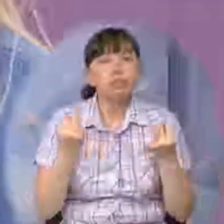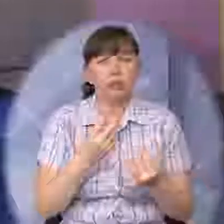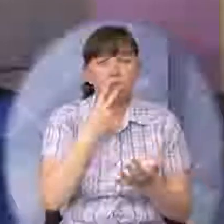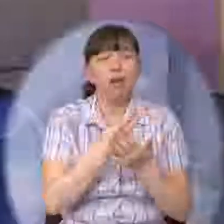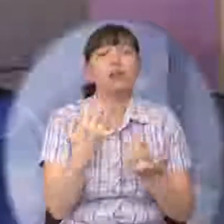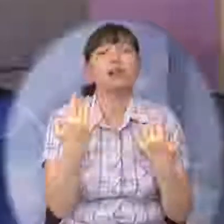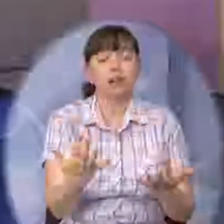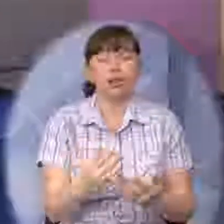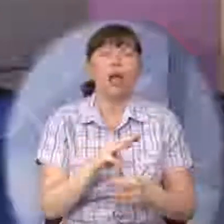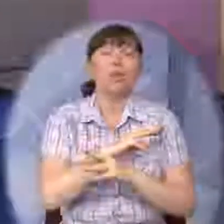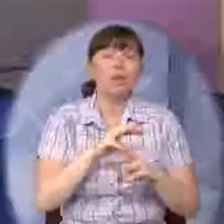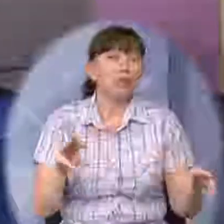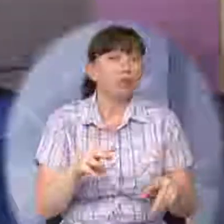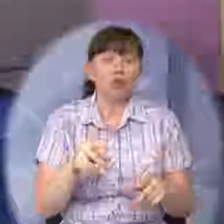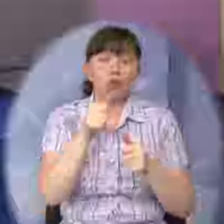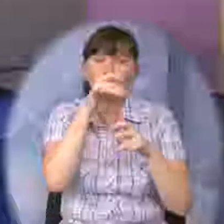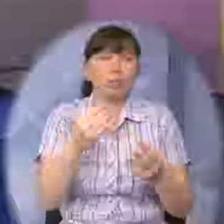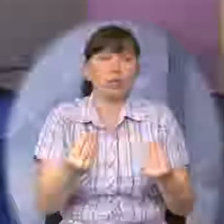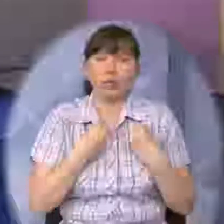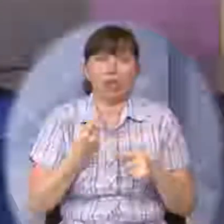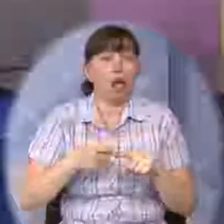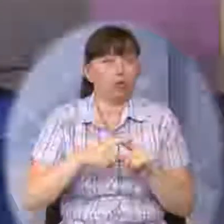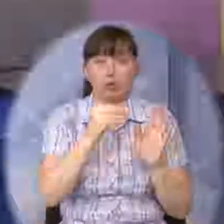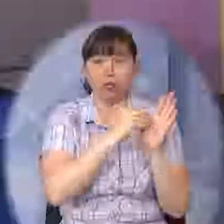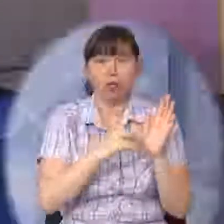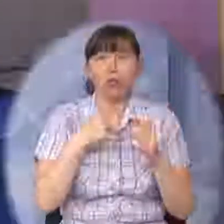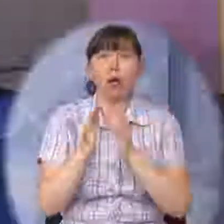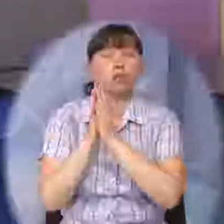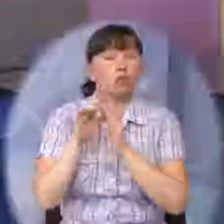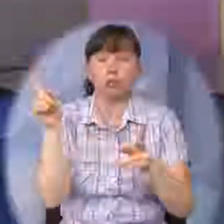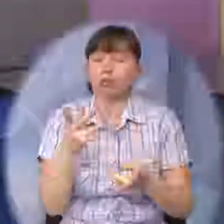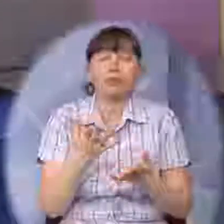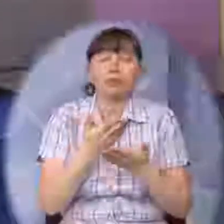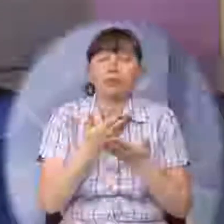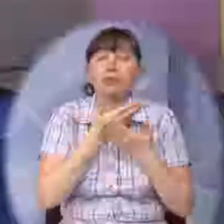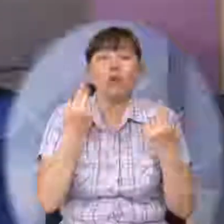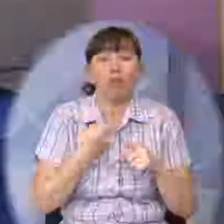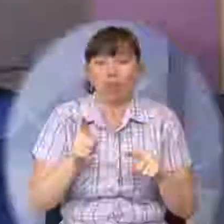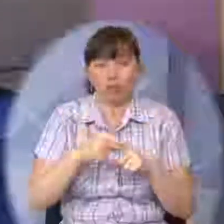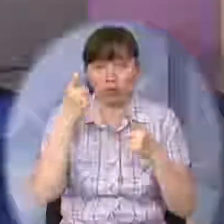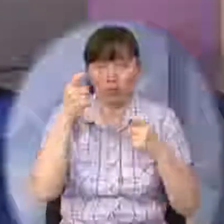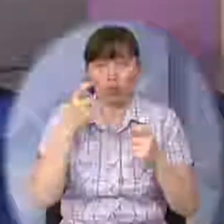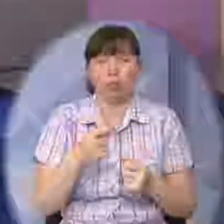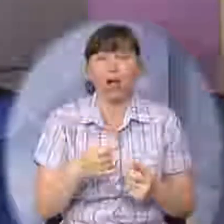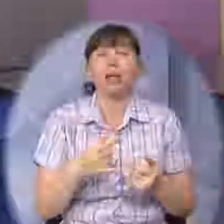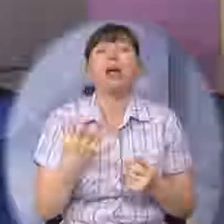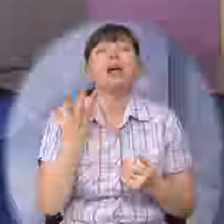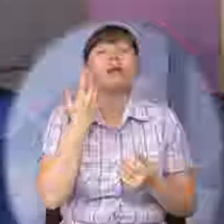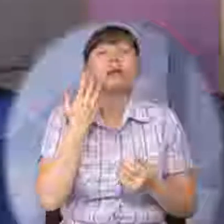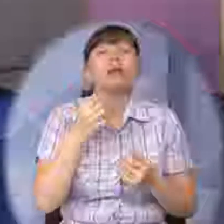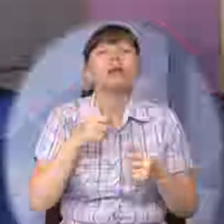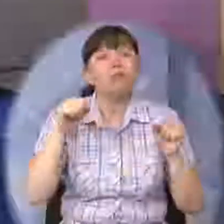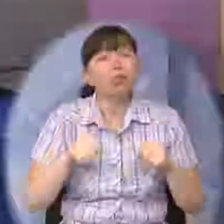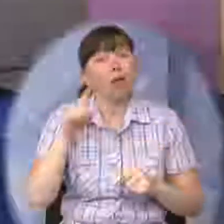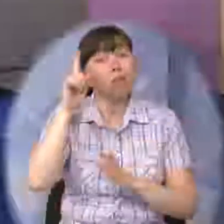cifre. Respectiv, pentru că ministerul așa și nu ne-a putut oferi datele acestea pe care le-am solicitat și... În cât de curând putem să ne așteptăm?